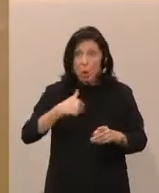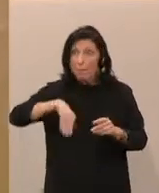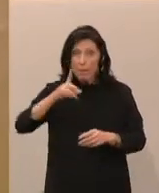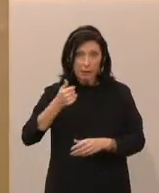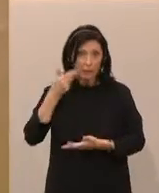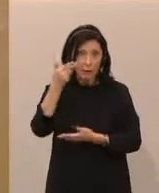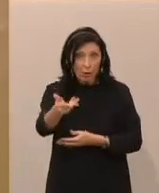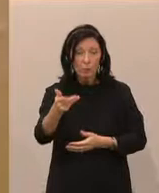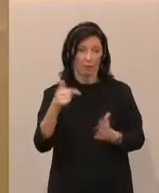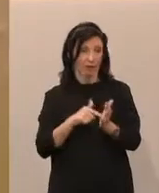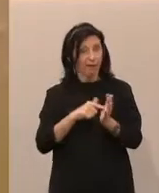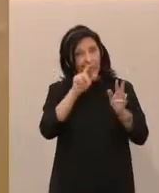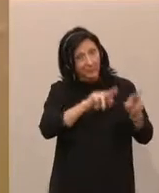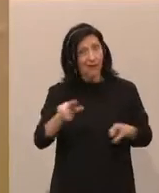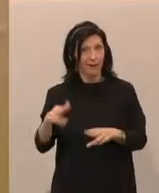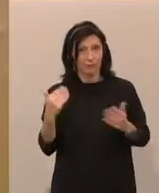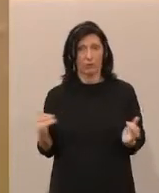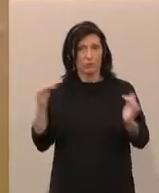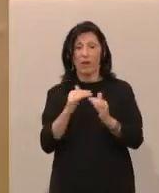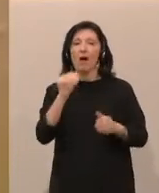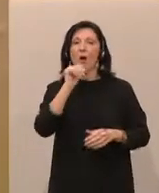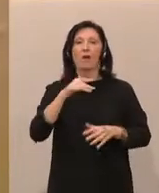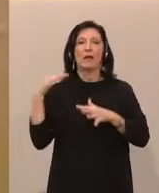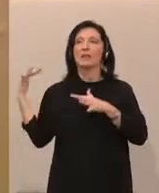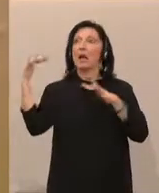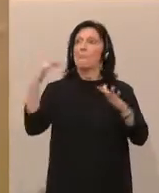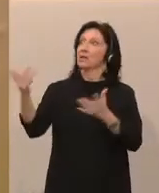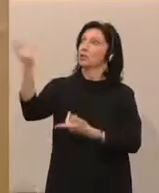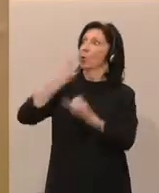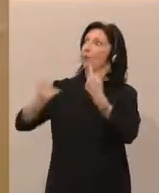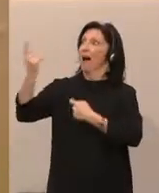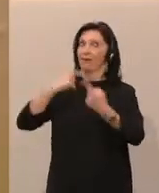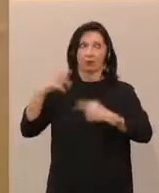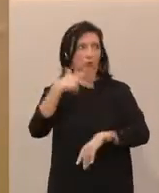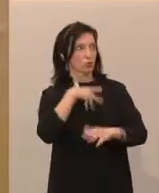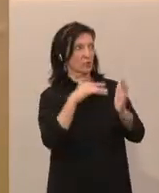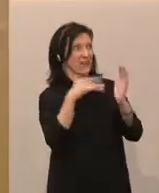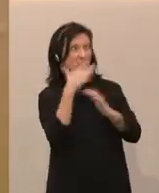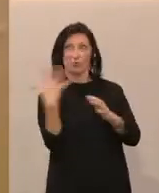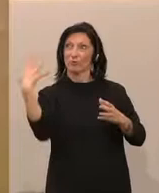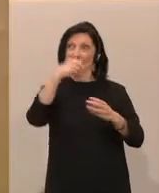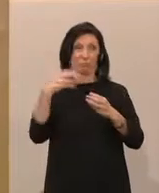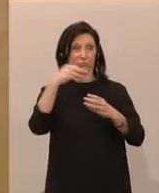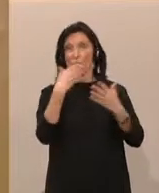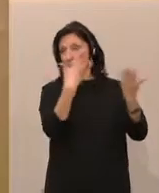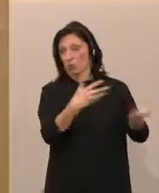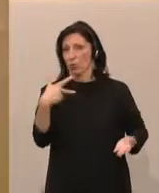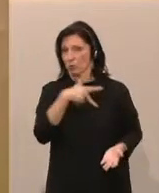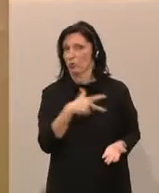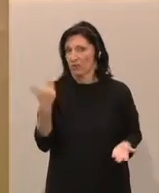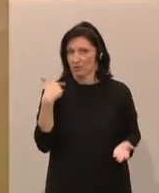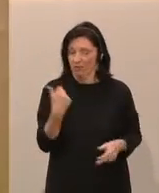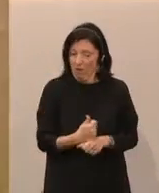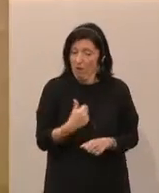gerecht und fair ist und nicht die massenzuwanderung in unser sozialsystem forcieren bis die sozialisten beide jahre gemacht